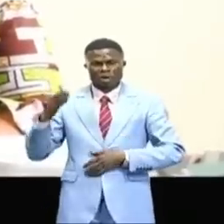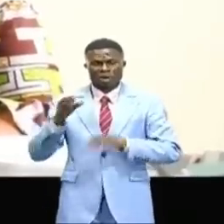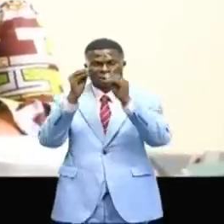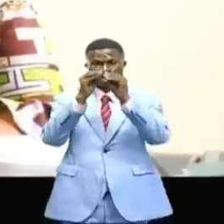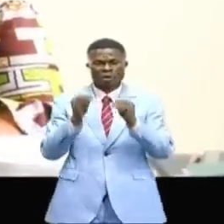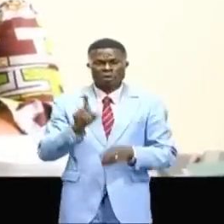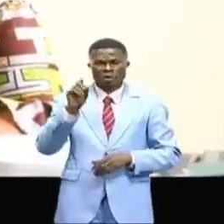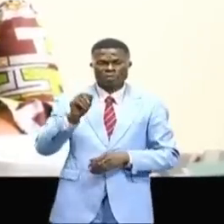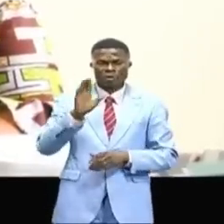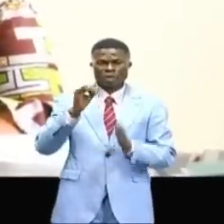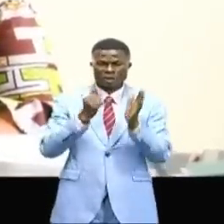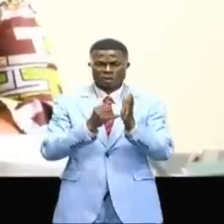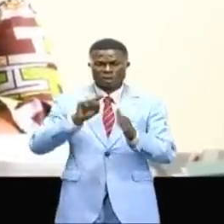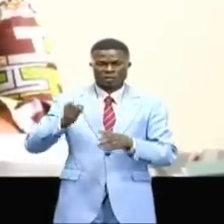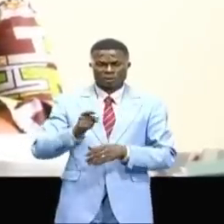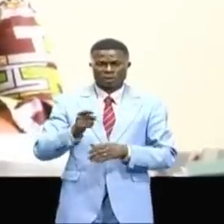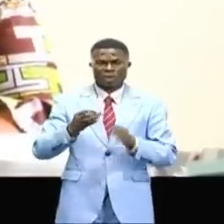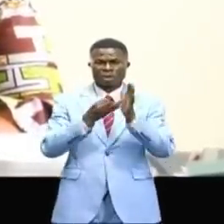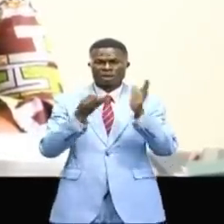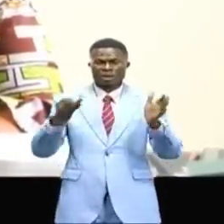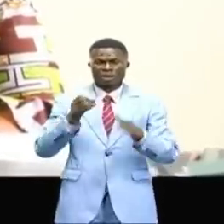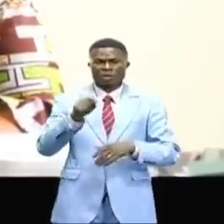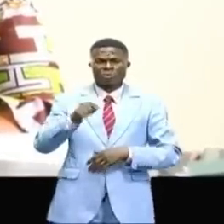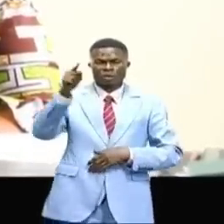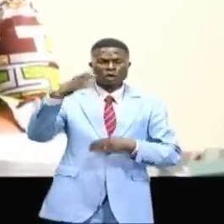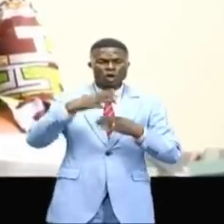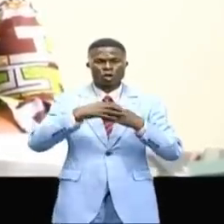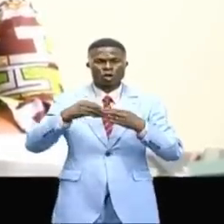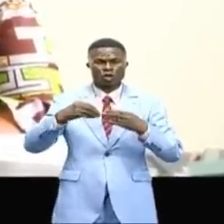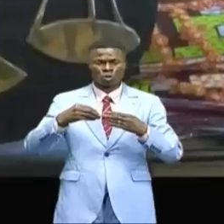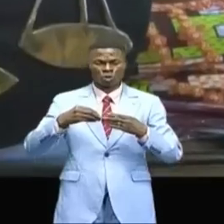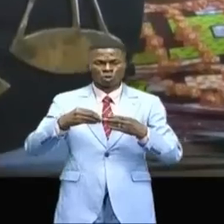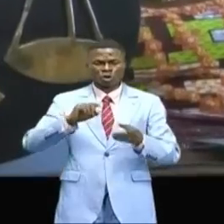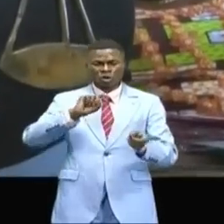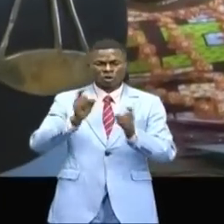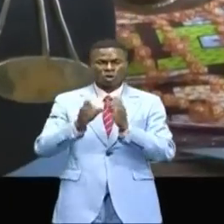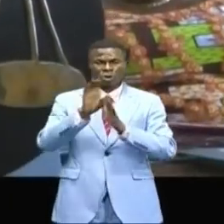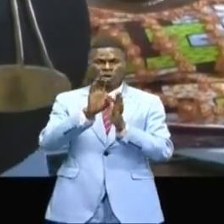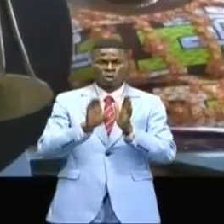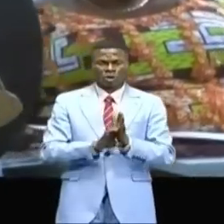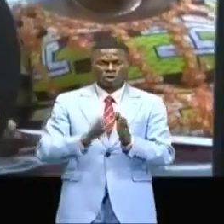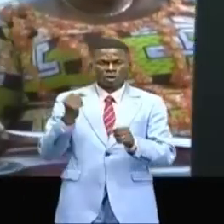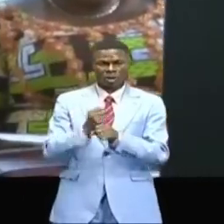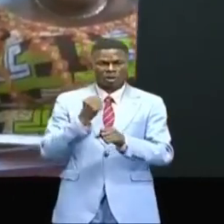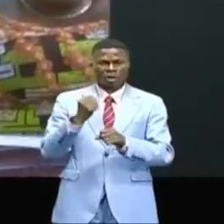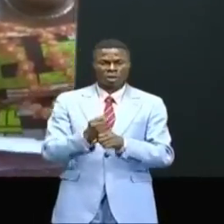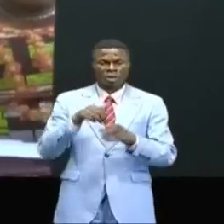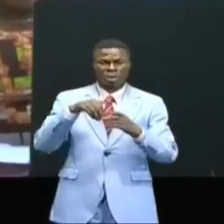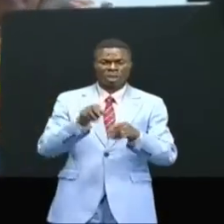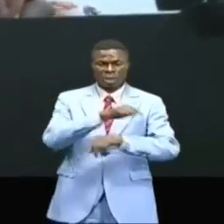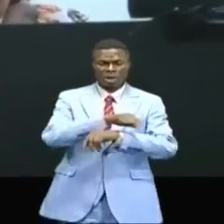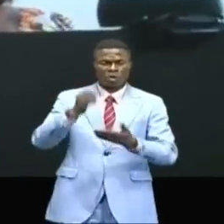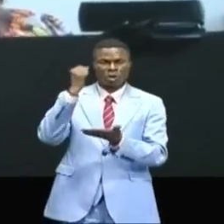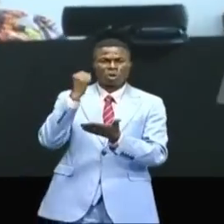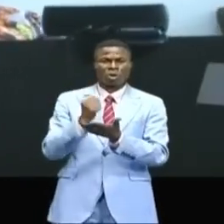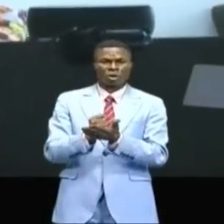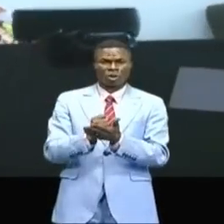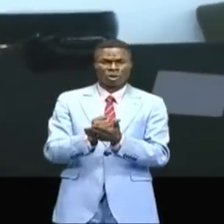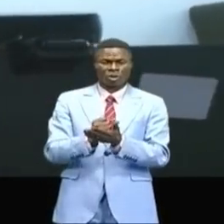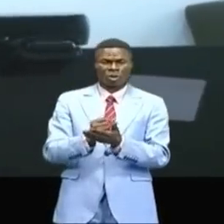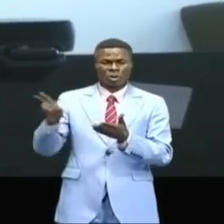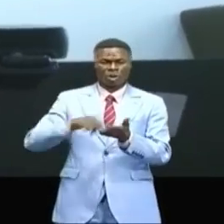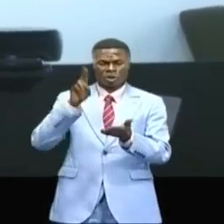de 26,627 millions de dollars. De l'amélioration de conditions de travail dans nos ambassades. Un contrat